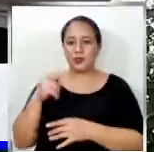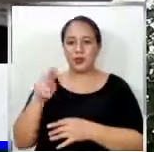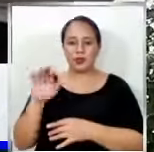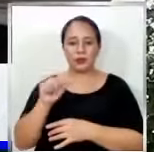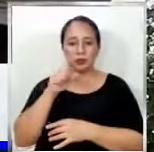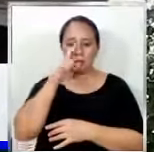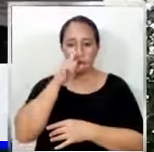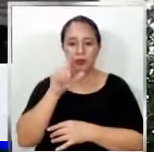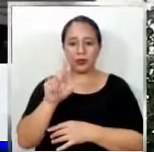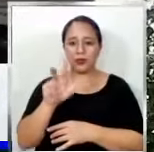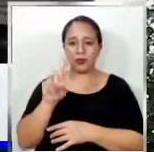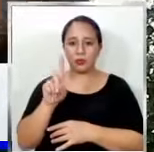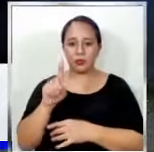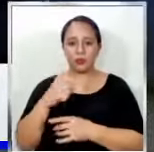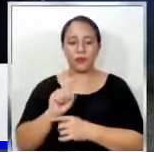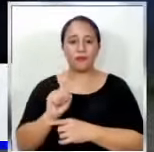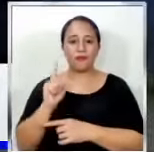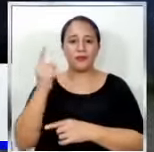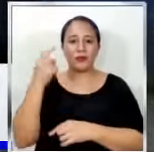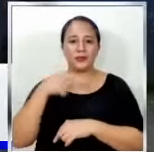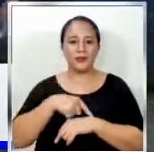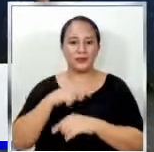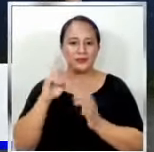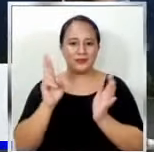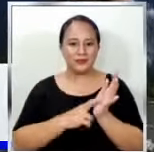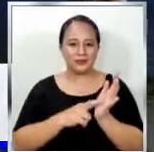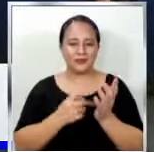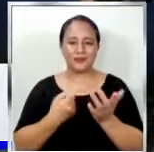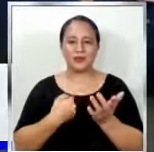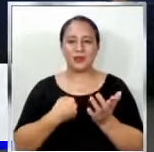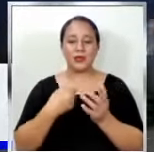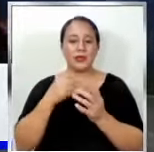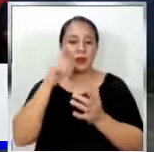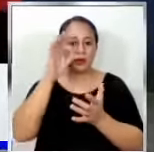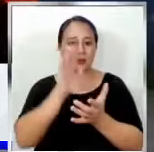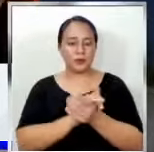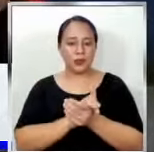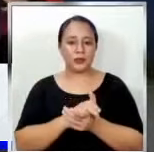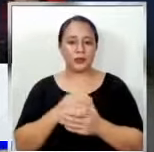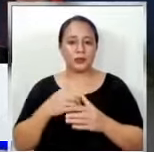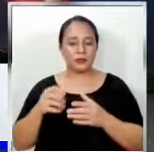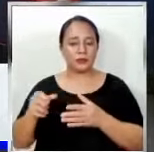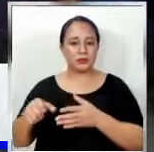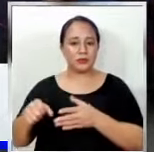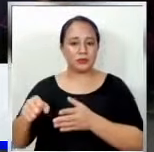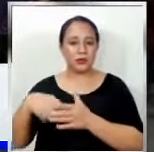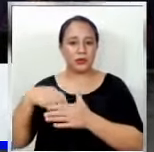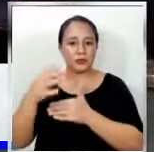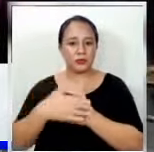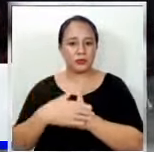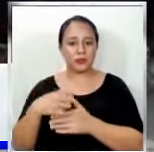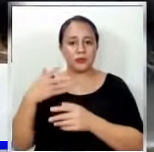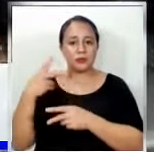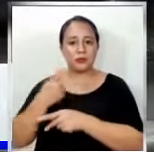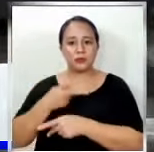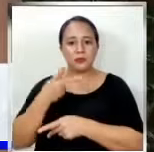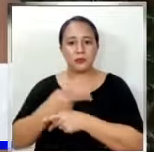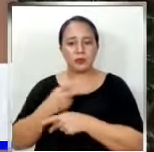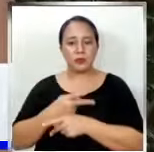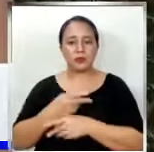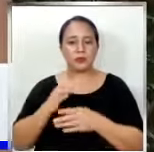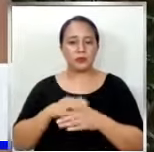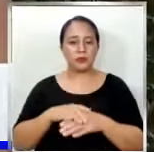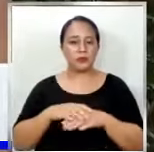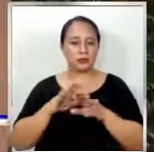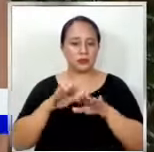pero ngayon palang magpaparehistro. Ang mister niya, nasa sidewalk sa labas, binabantayan ng tatlo nilang batang anak. Wala